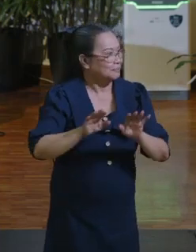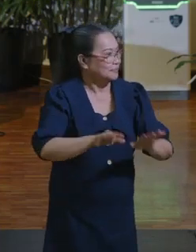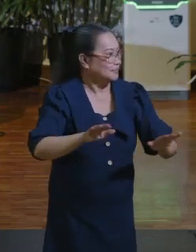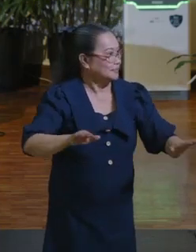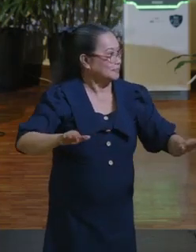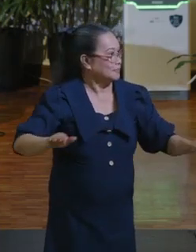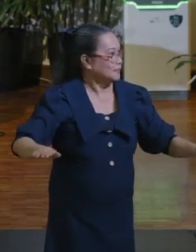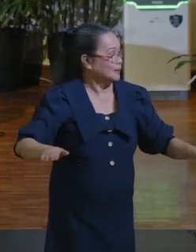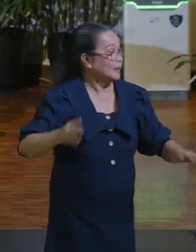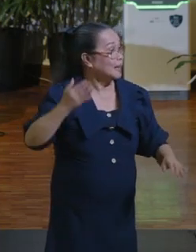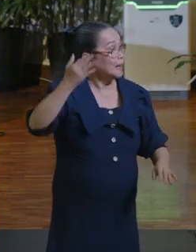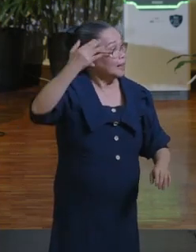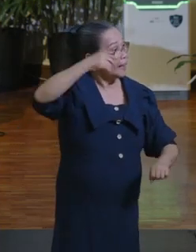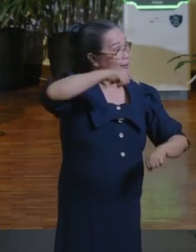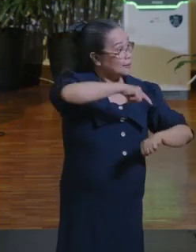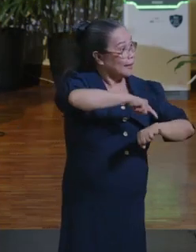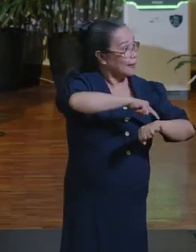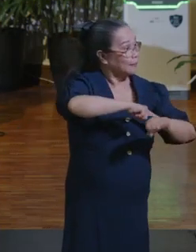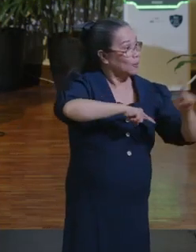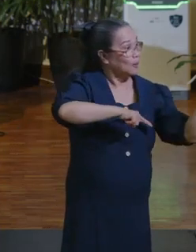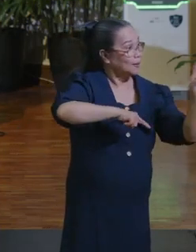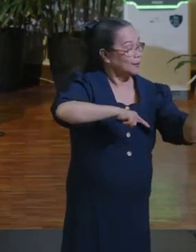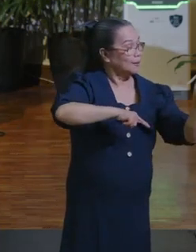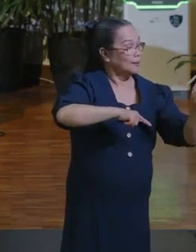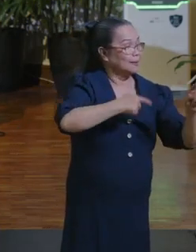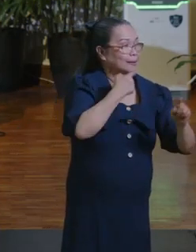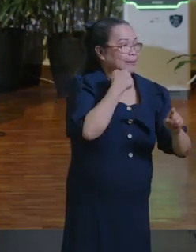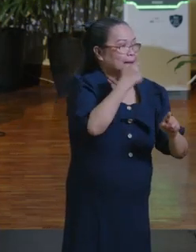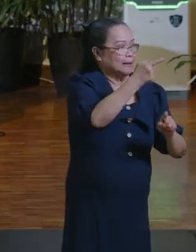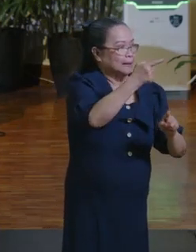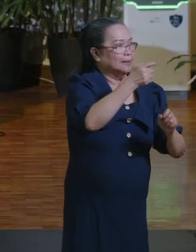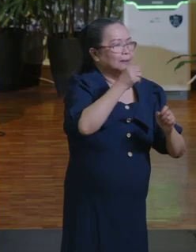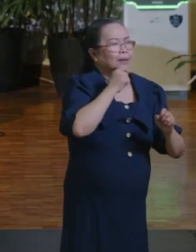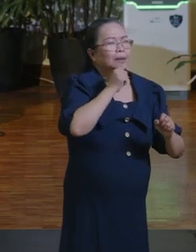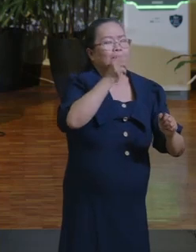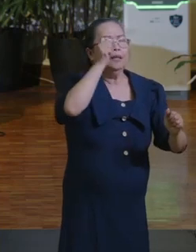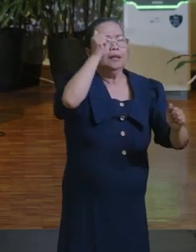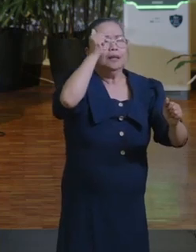Yung last time natin dito, kanya namang ipinagtanggol